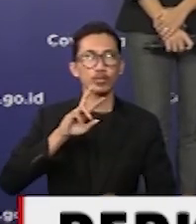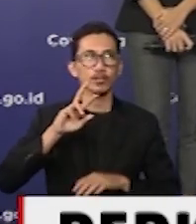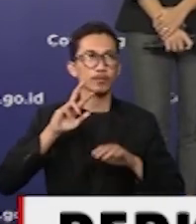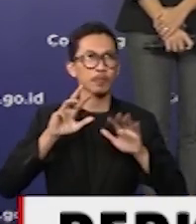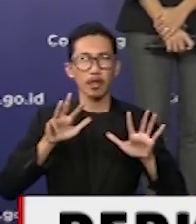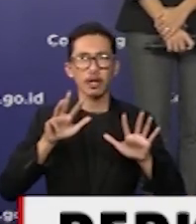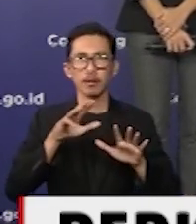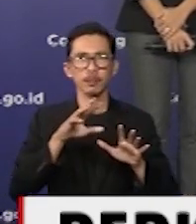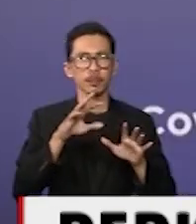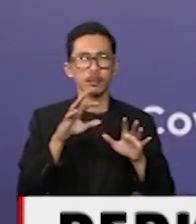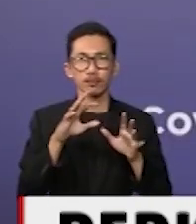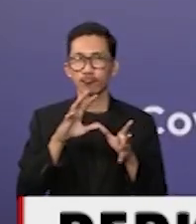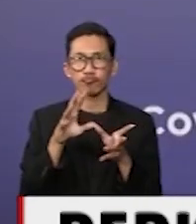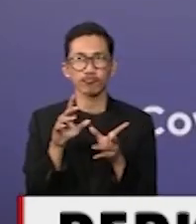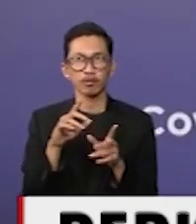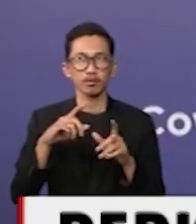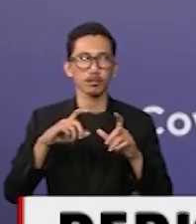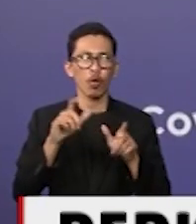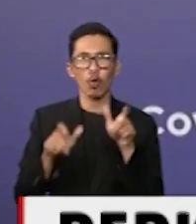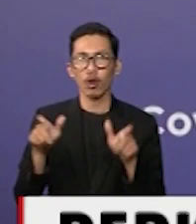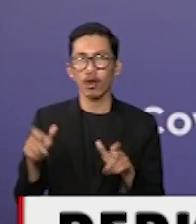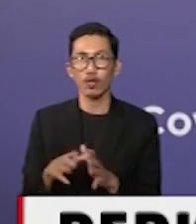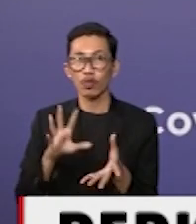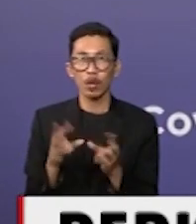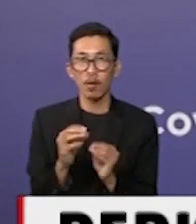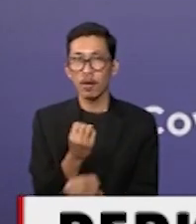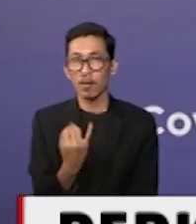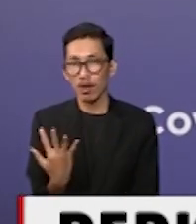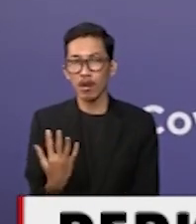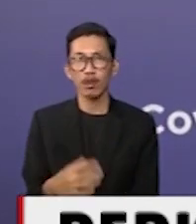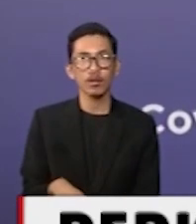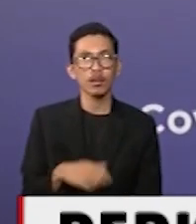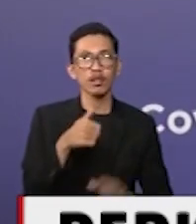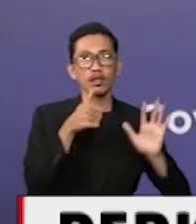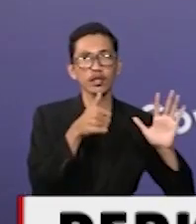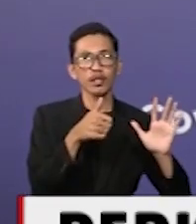spesimen, sehingga total spesimen yang diperiksa adalah